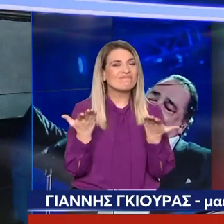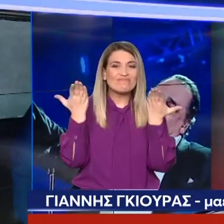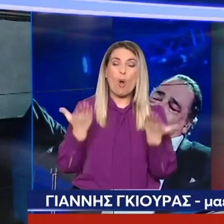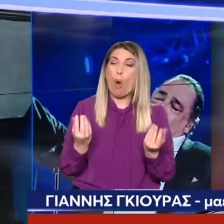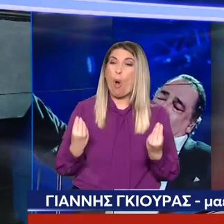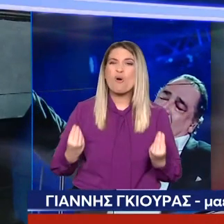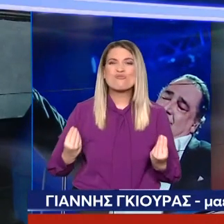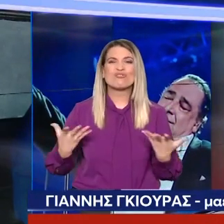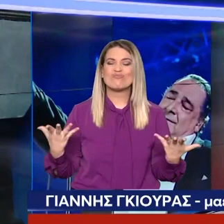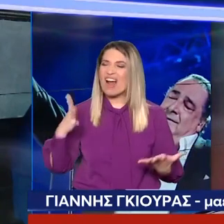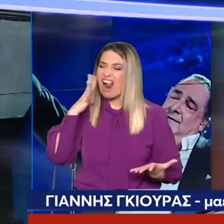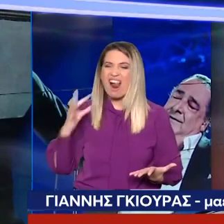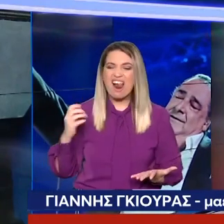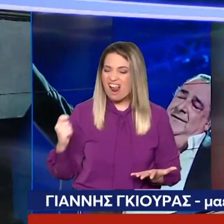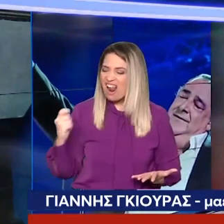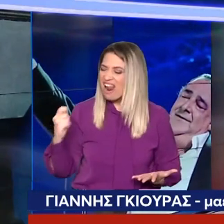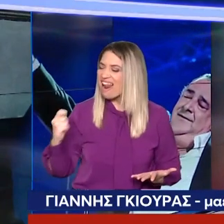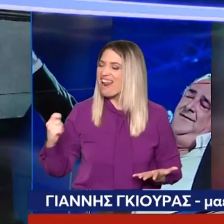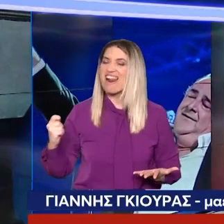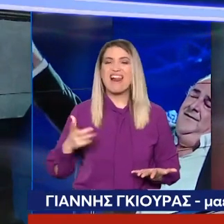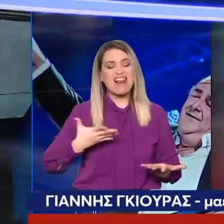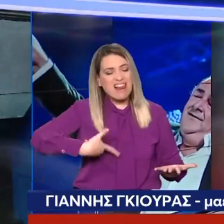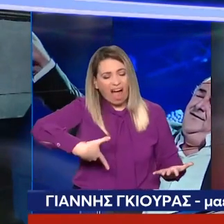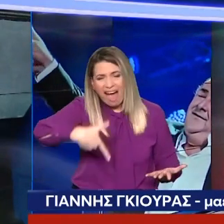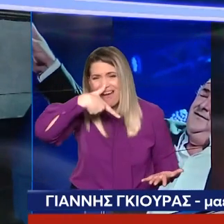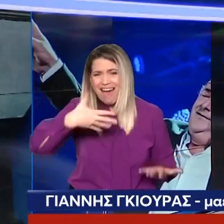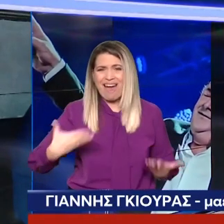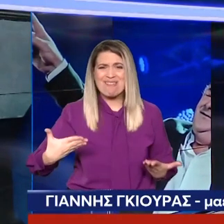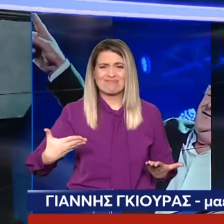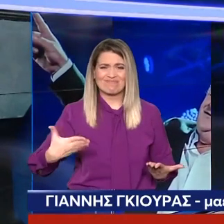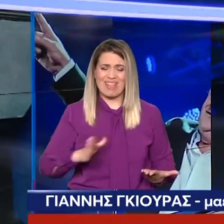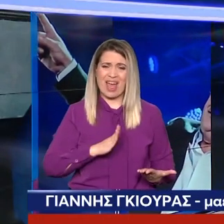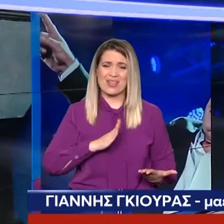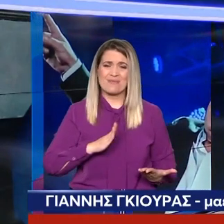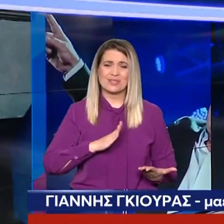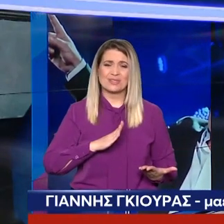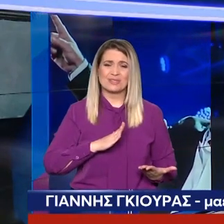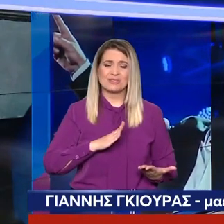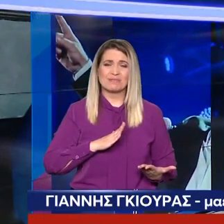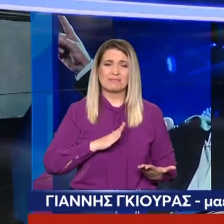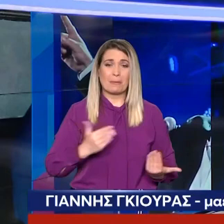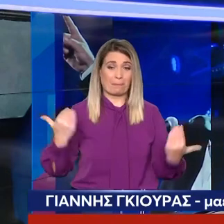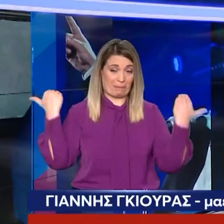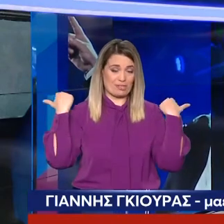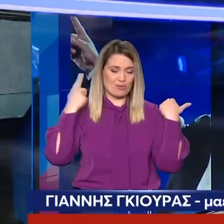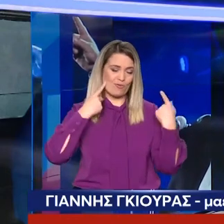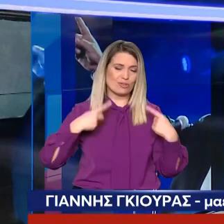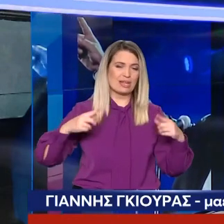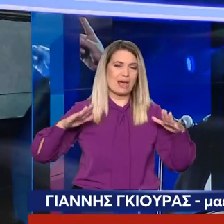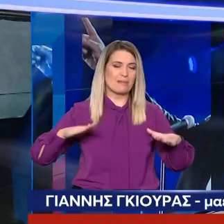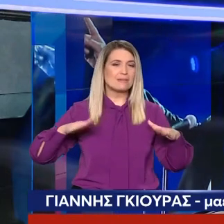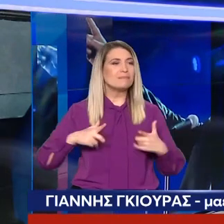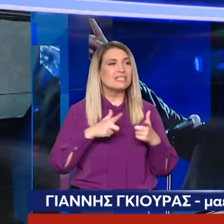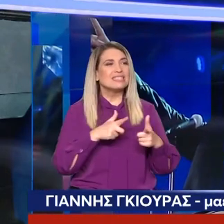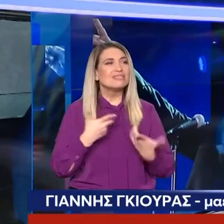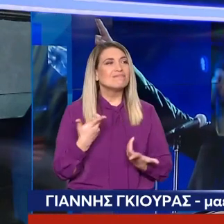πόσο λεβέντης, πόσο ντόμπρος άνθρωπος ήταν. Εσείς το, πώς το βιώσατε αυτό, τι έχετε να